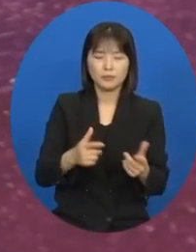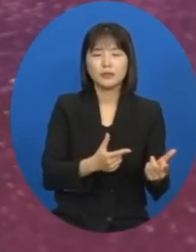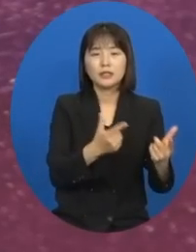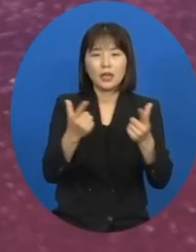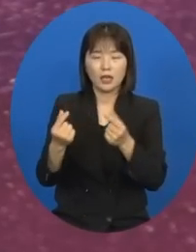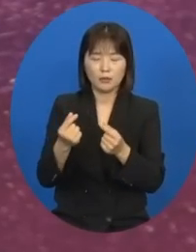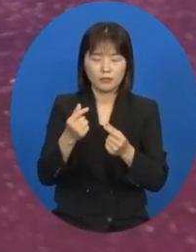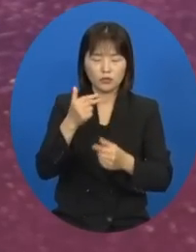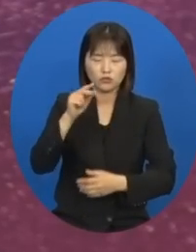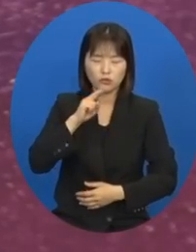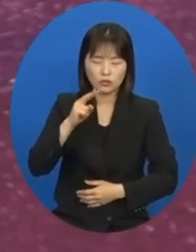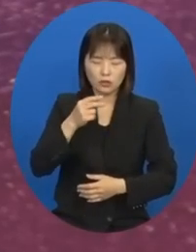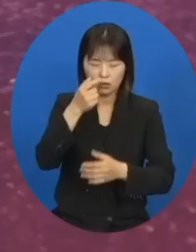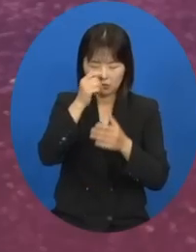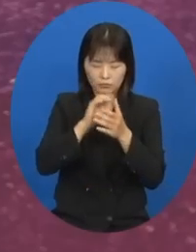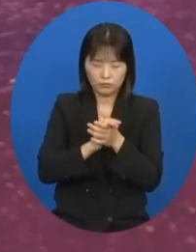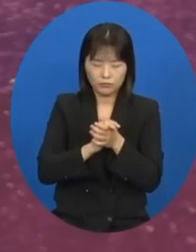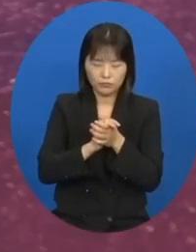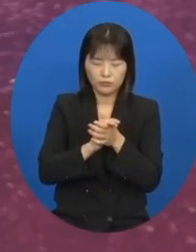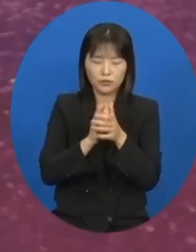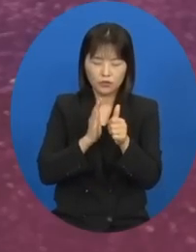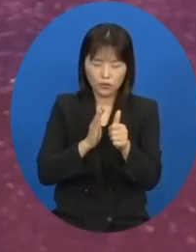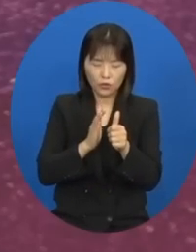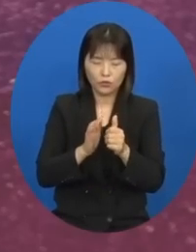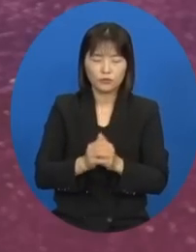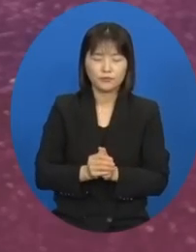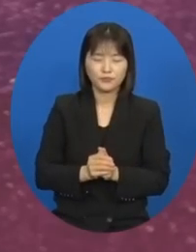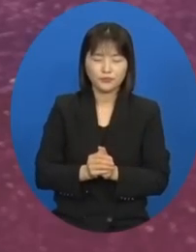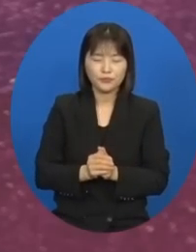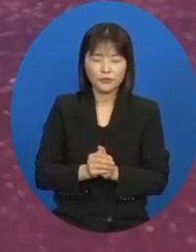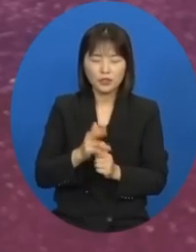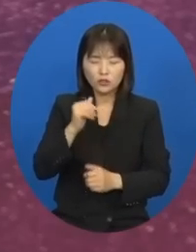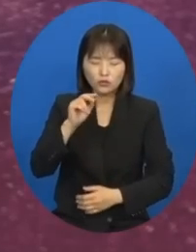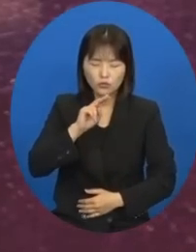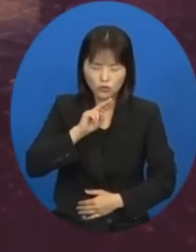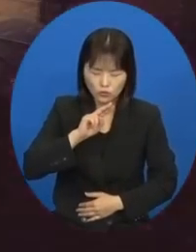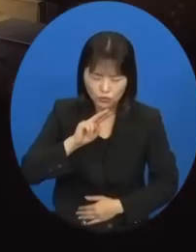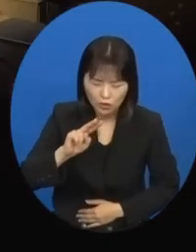주의 한번 부르짖고 기도하신 후에 개인의 기도하도록 하시겠습니다